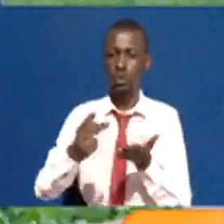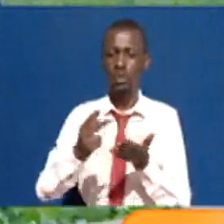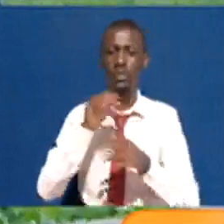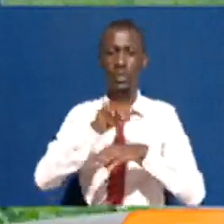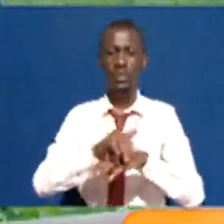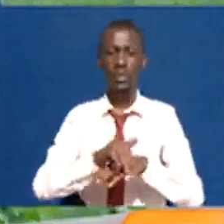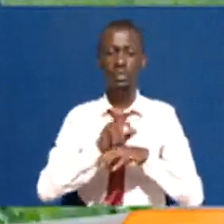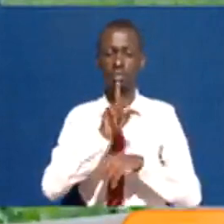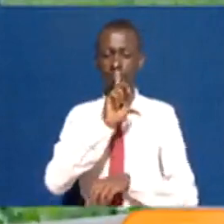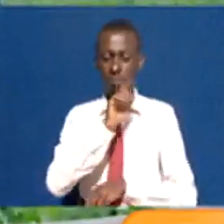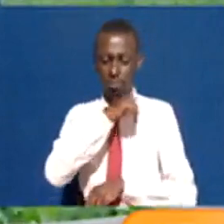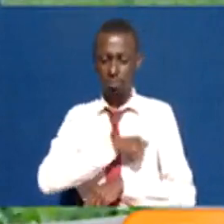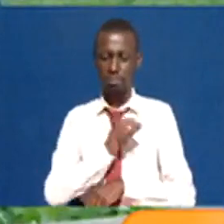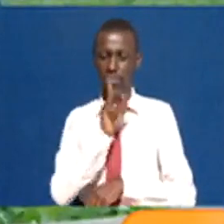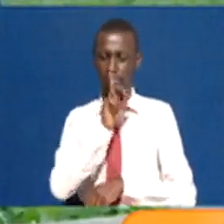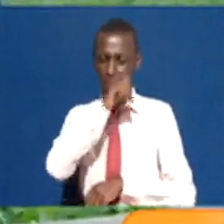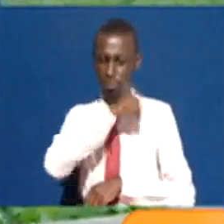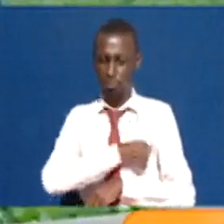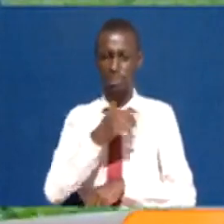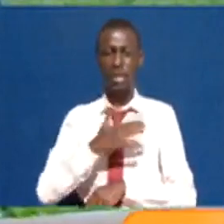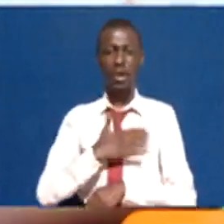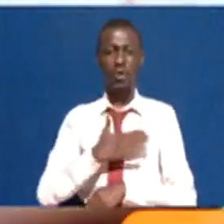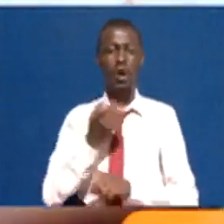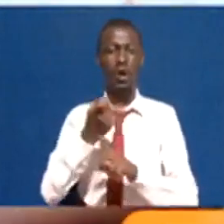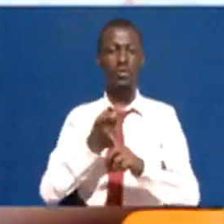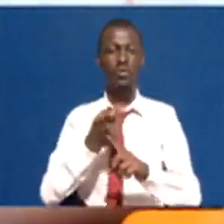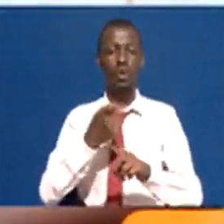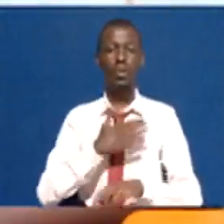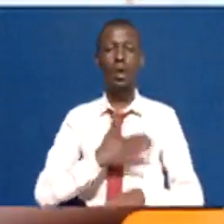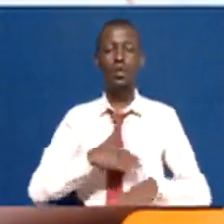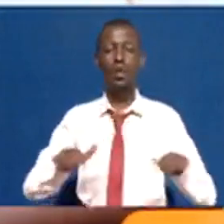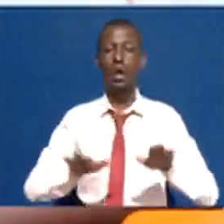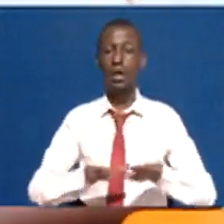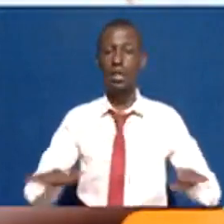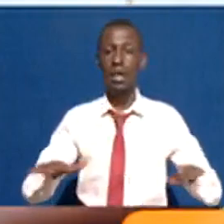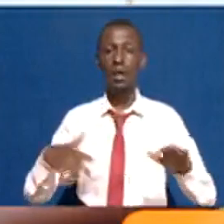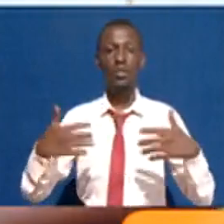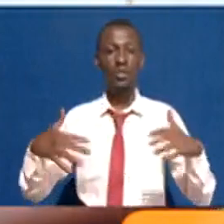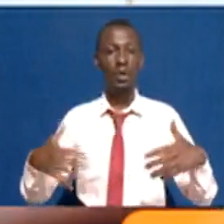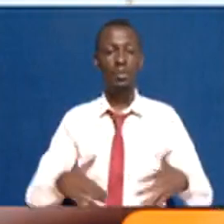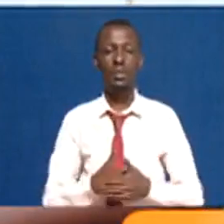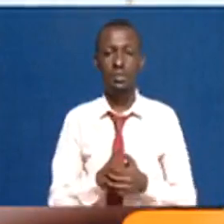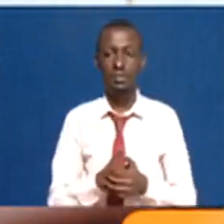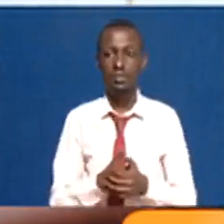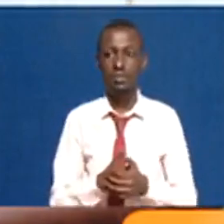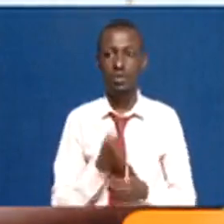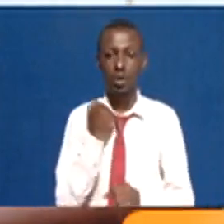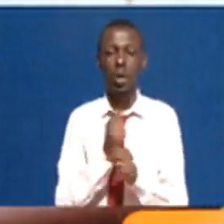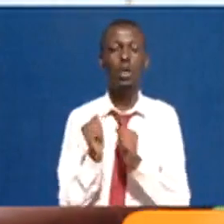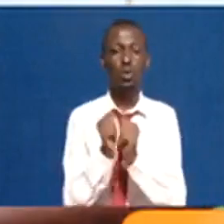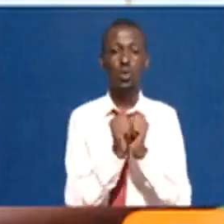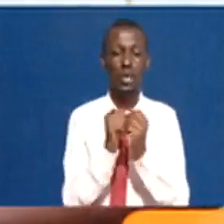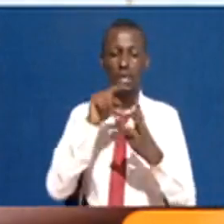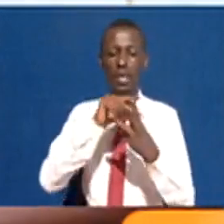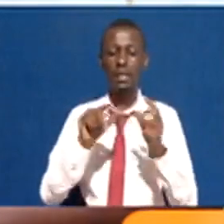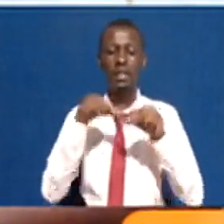yetu kutoka tu shambani. Pamoja ambao tunasaidiana na hizi vikundi tatu, ni kuwa